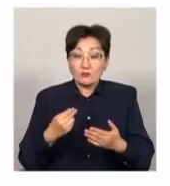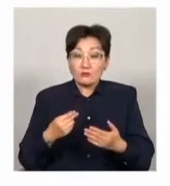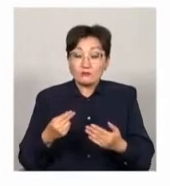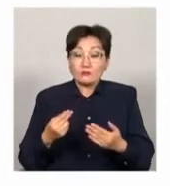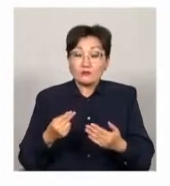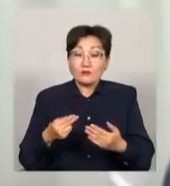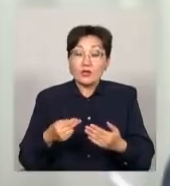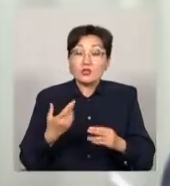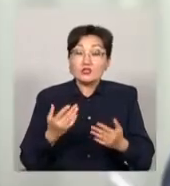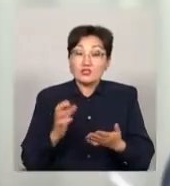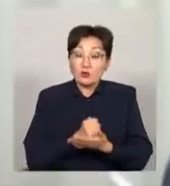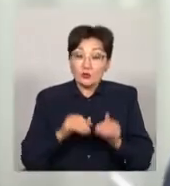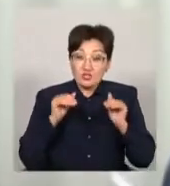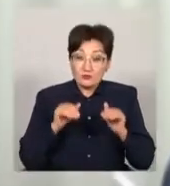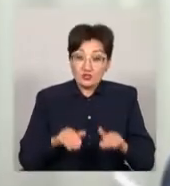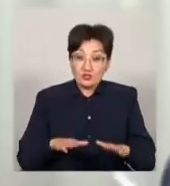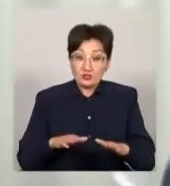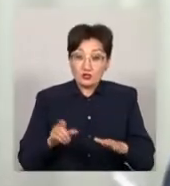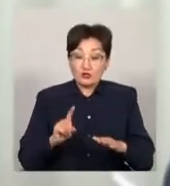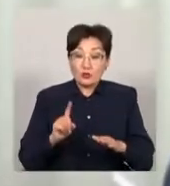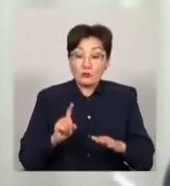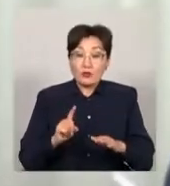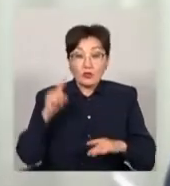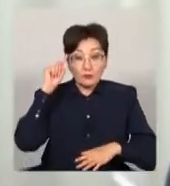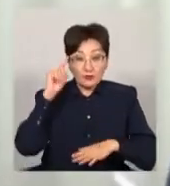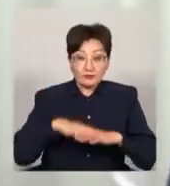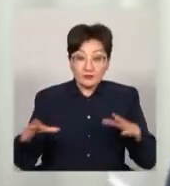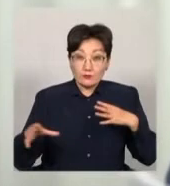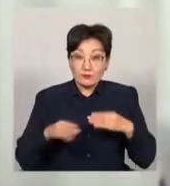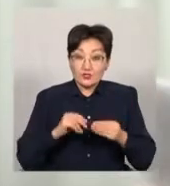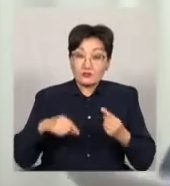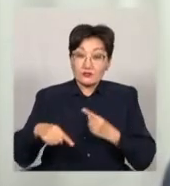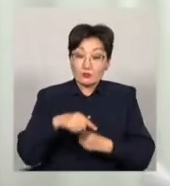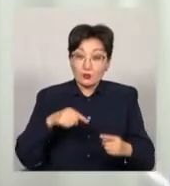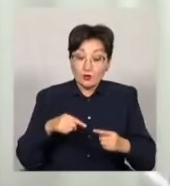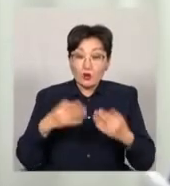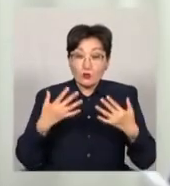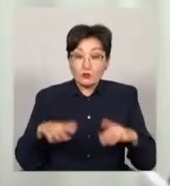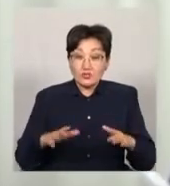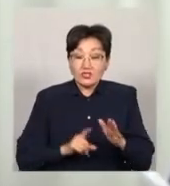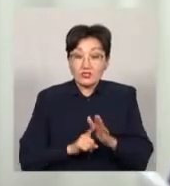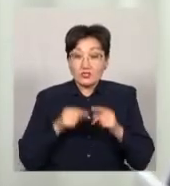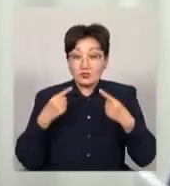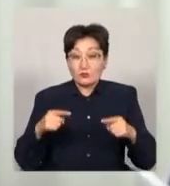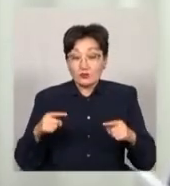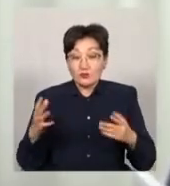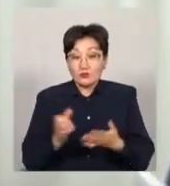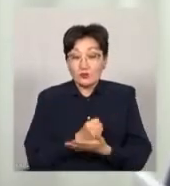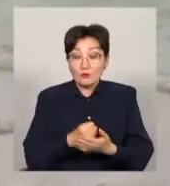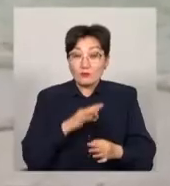находим решение их чтобы акимат вместе с бизнесом уже нашли другие варианты